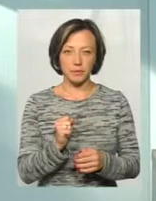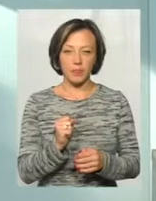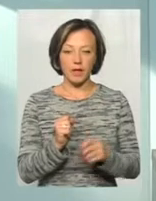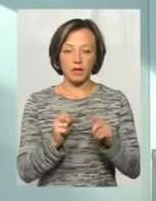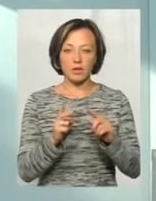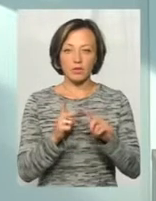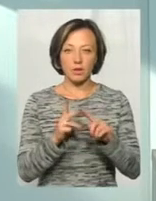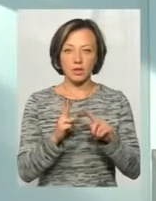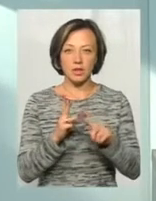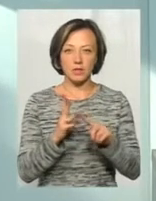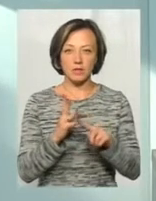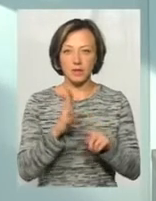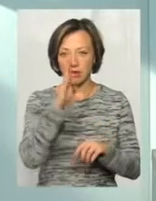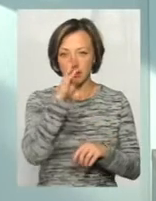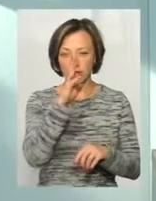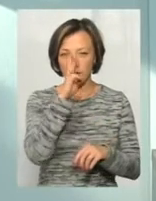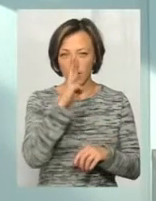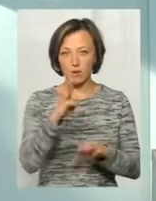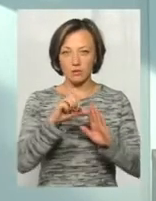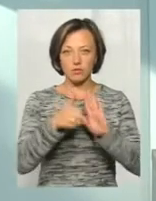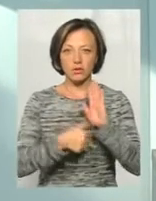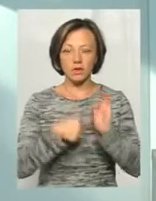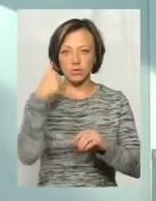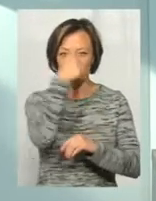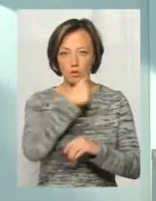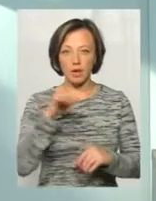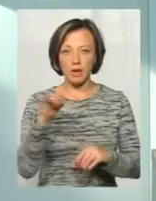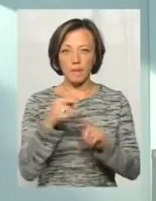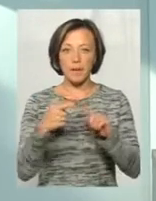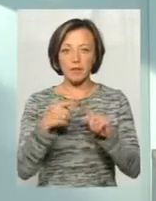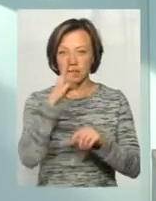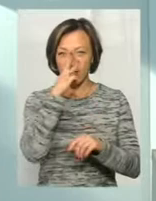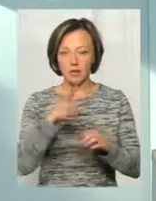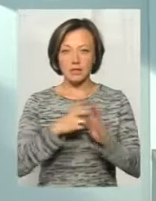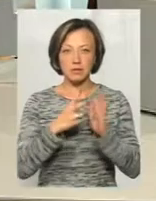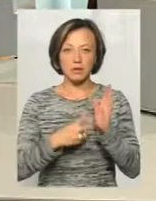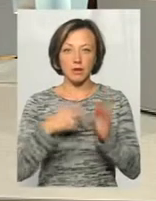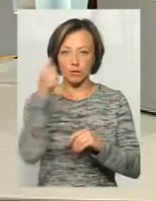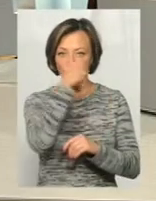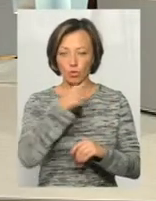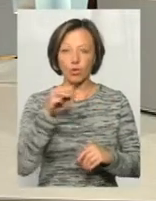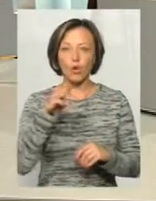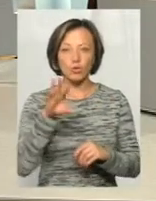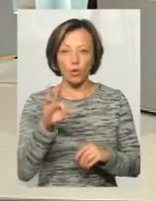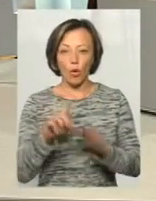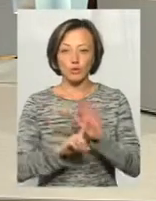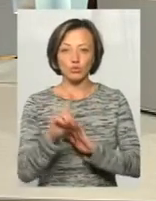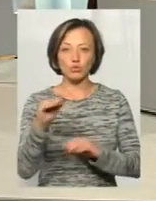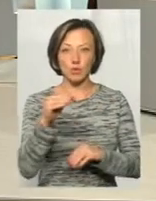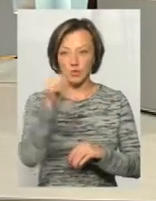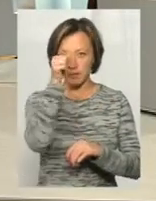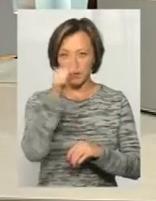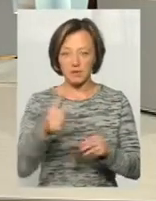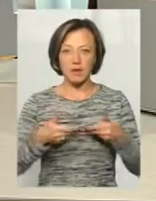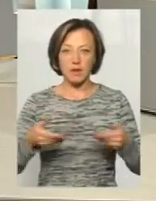другий, третій, четвертий квартал 2016 року і перший квартал 2017 року, то з жовтня місяця